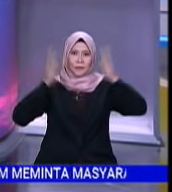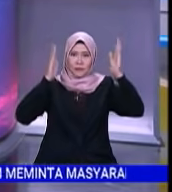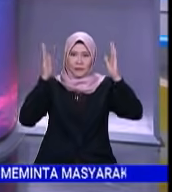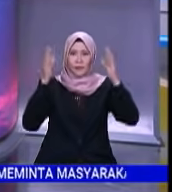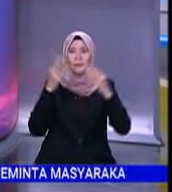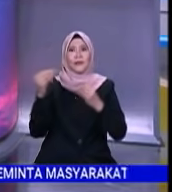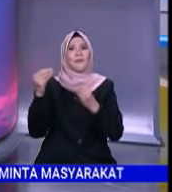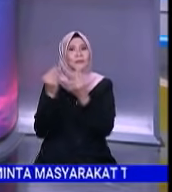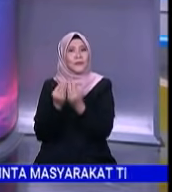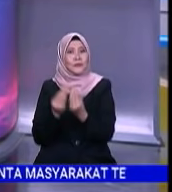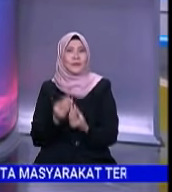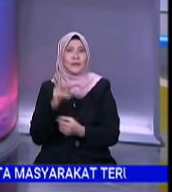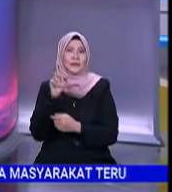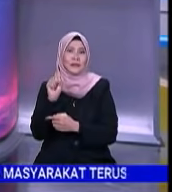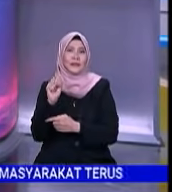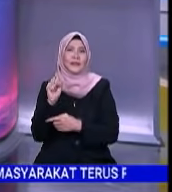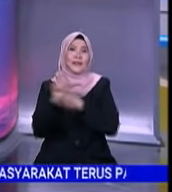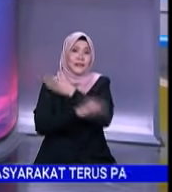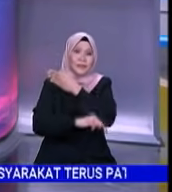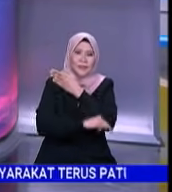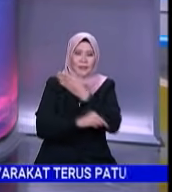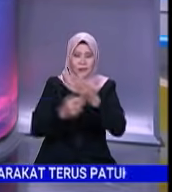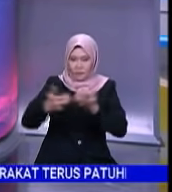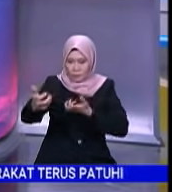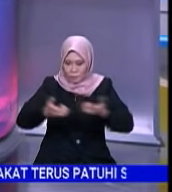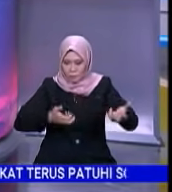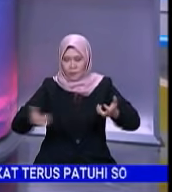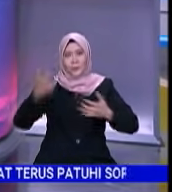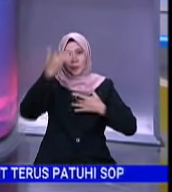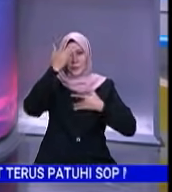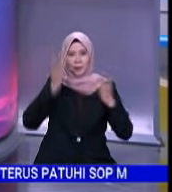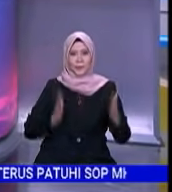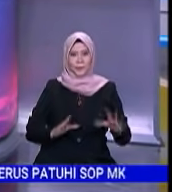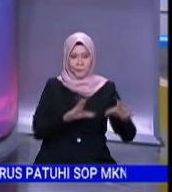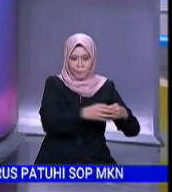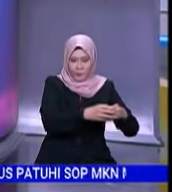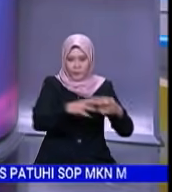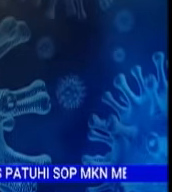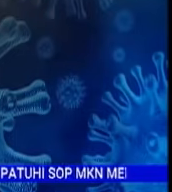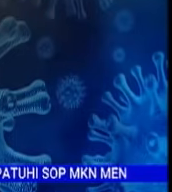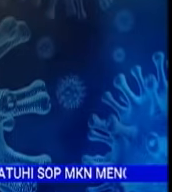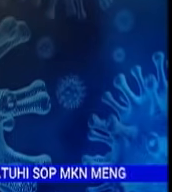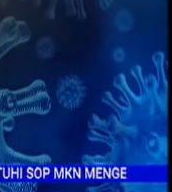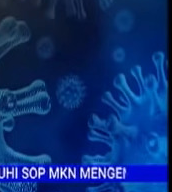diikuti jumlah kes mengikut negeri dan pecahan pesakit mengikut kategori.